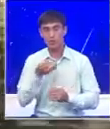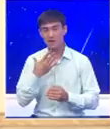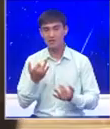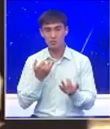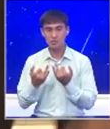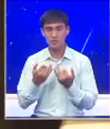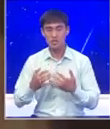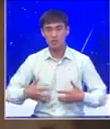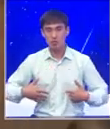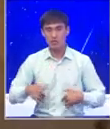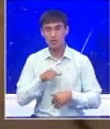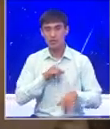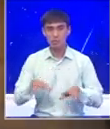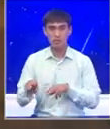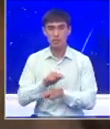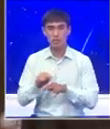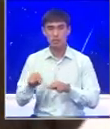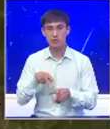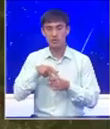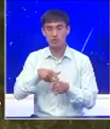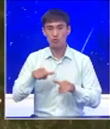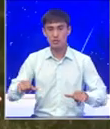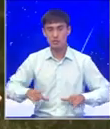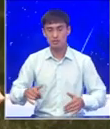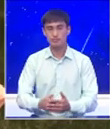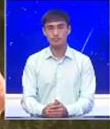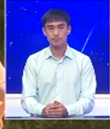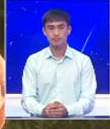общение с животными и сам процесс лечебной верховой езды.